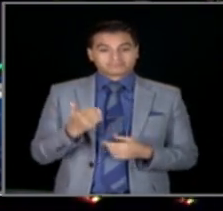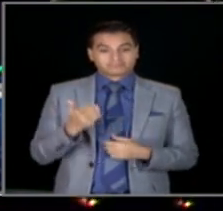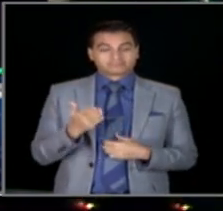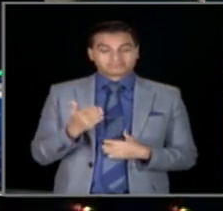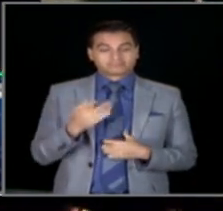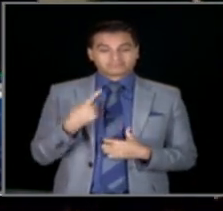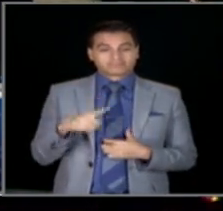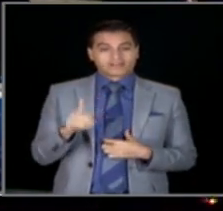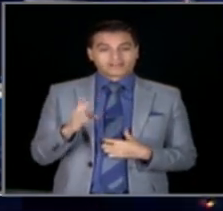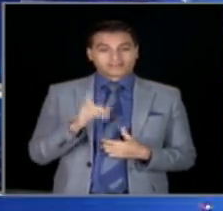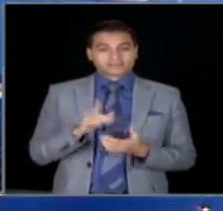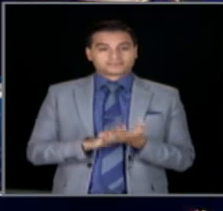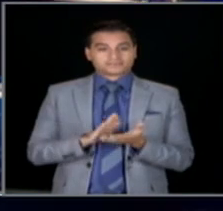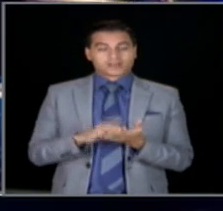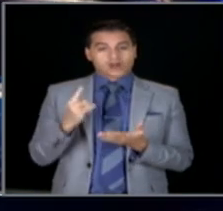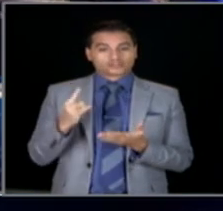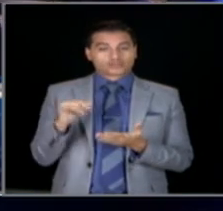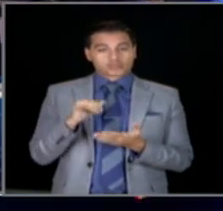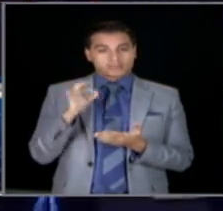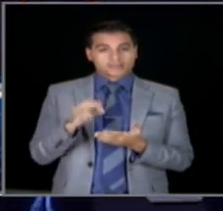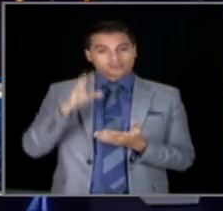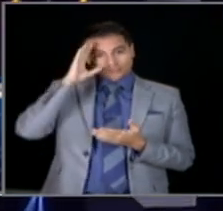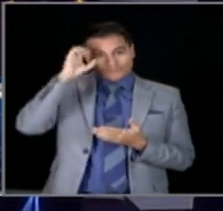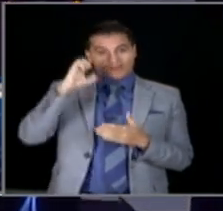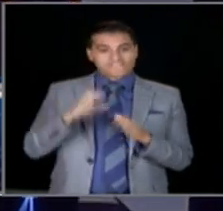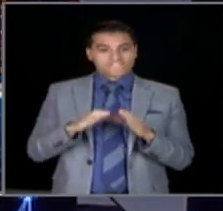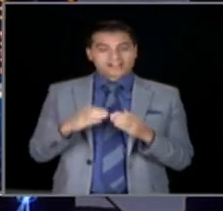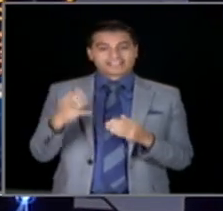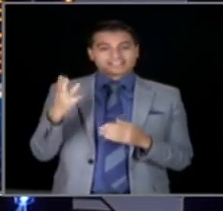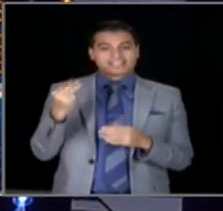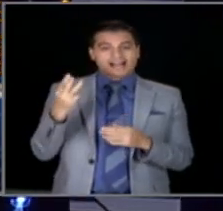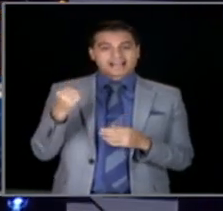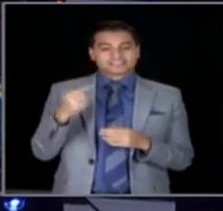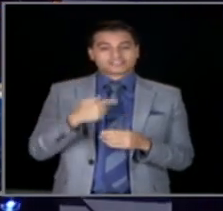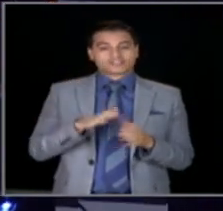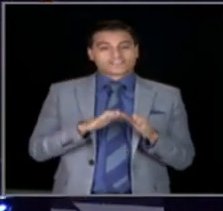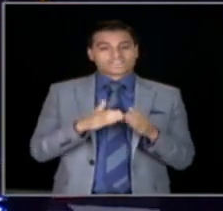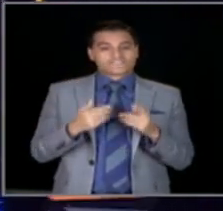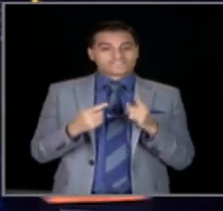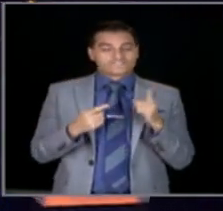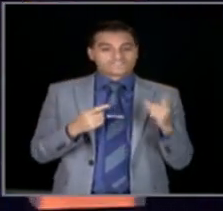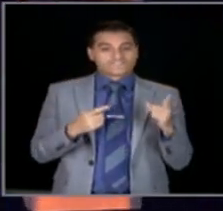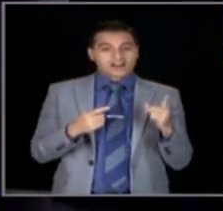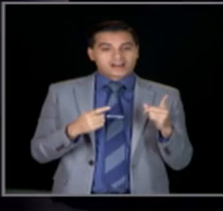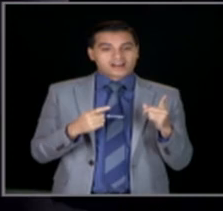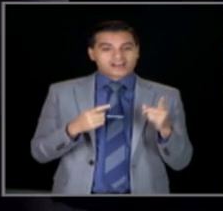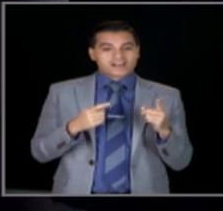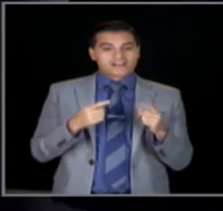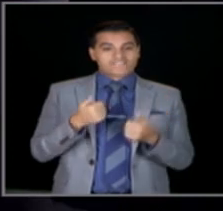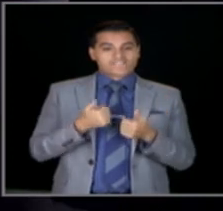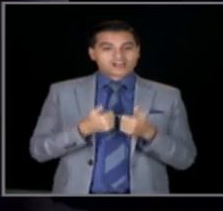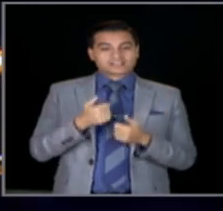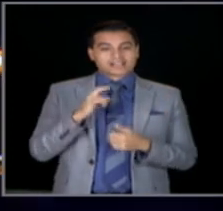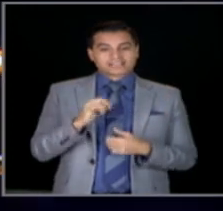برافو عليك يا هبة. 10 نقط من السفراء. سفراء 30، فايترز